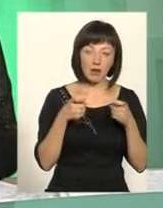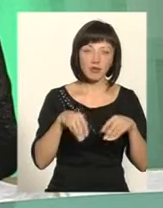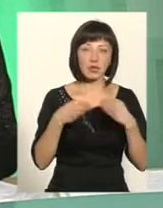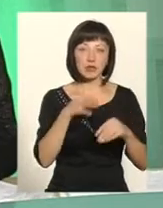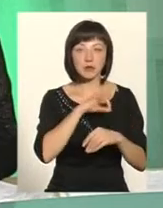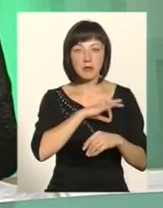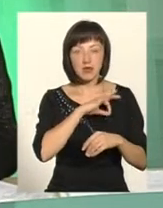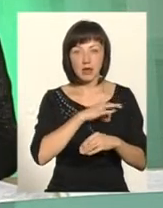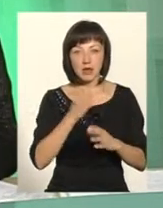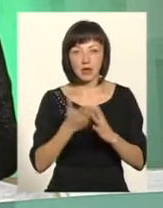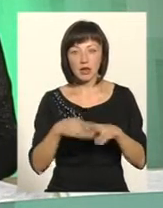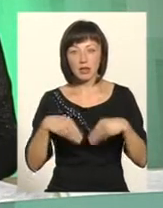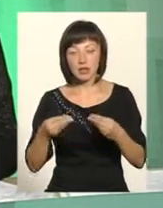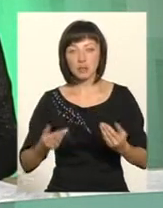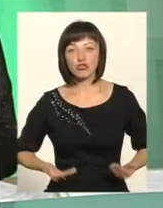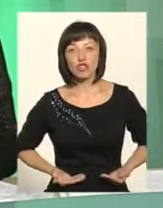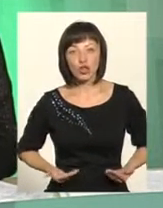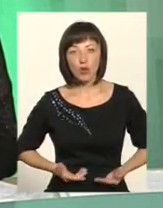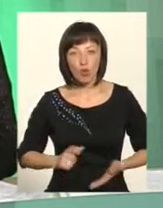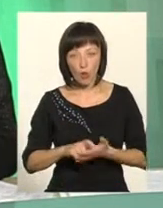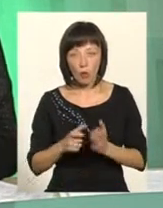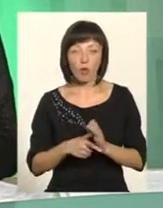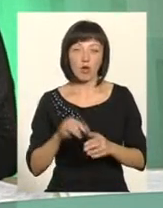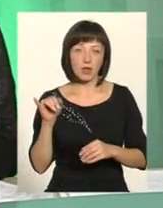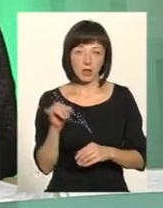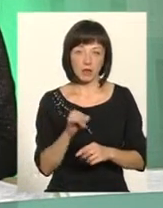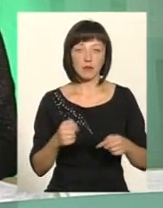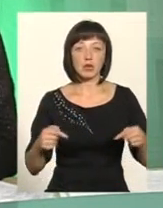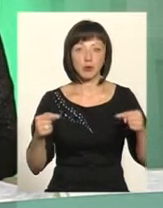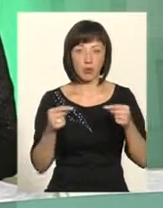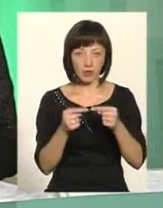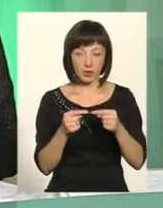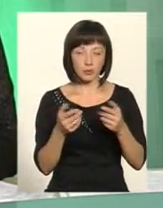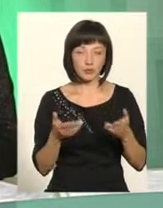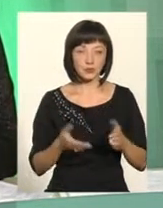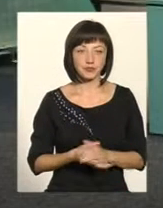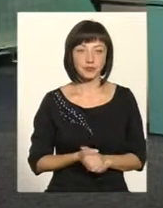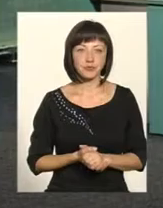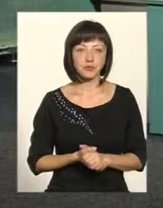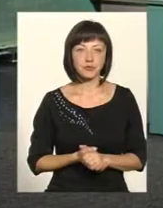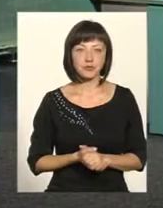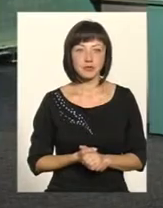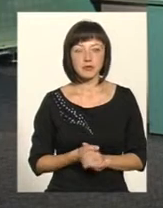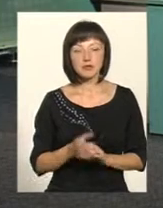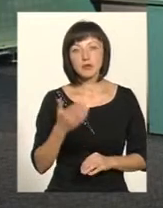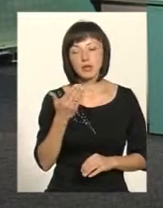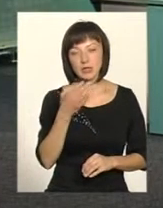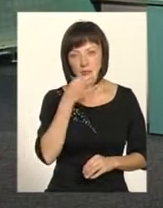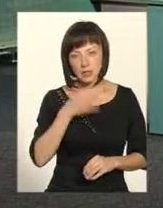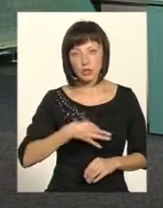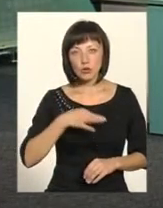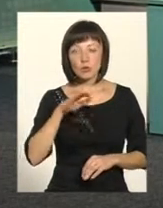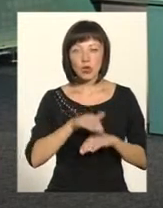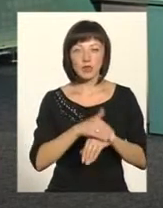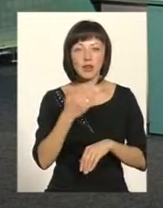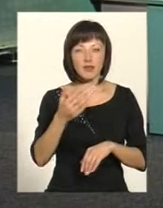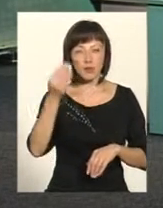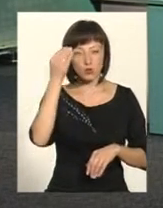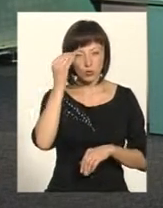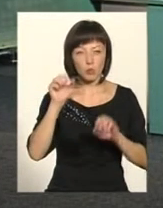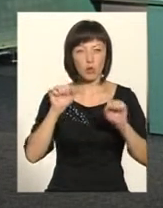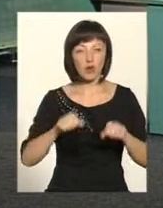пільги, дати житло. І відповідно... Скажіть, будь ласка, чи на вашу думку змогла б